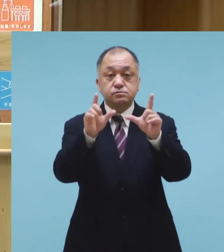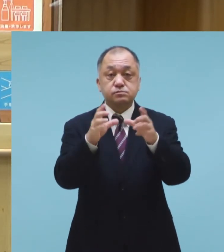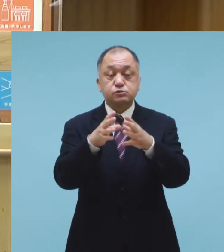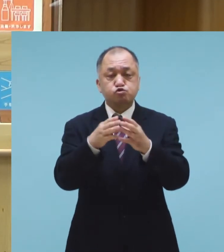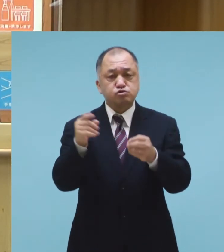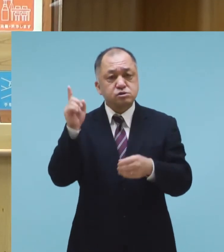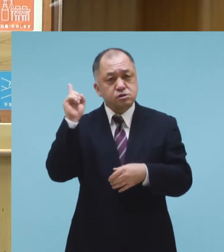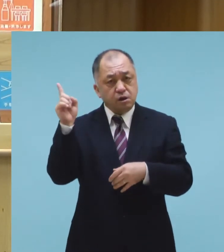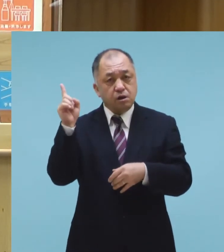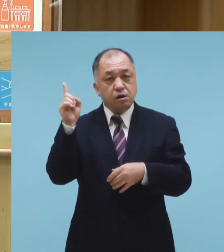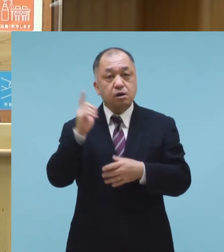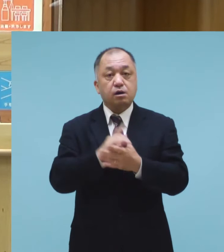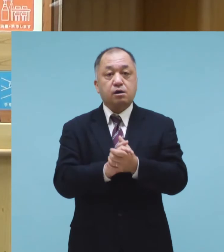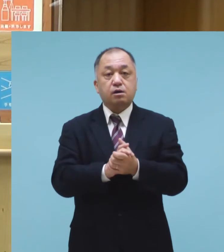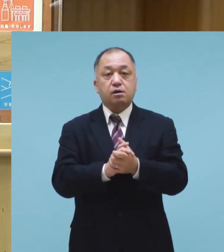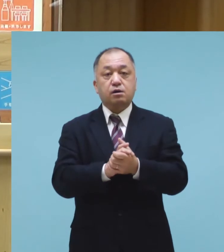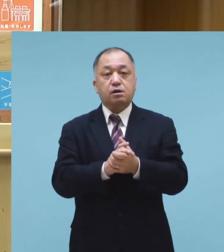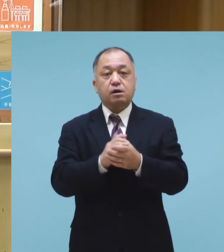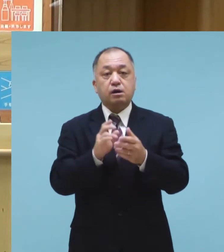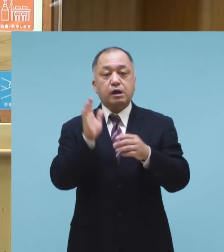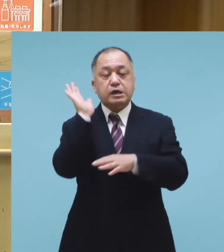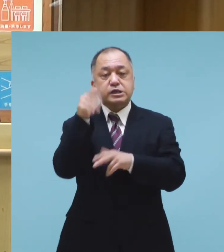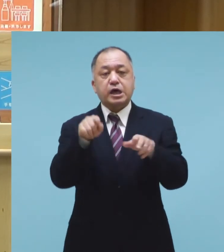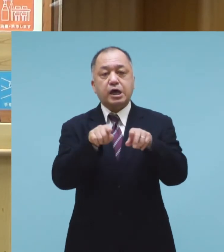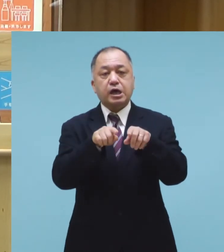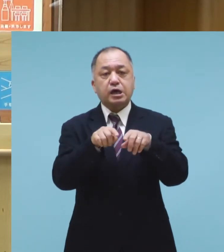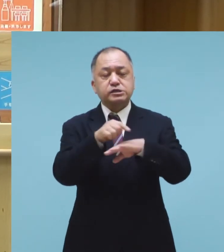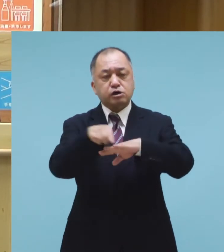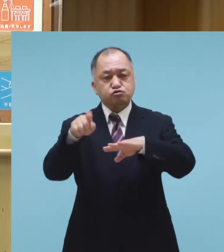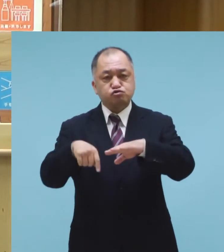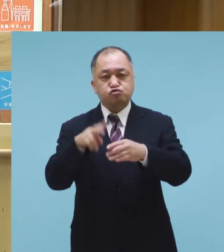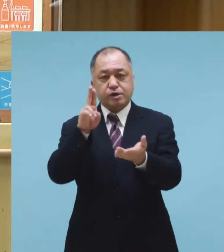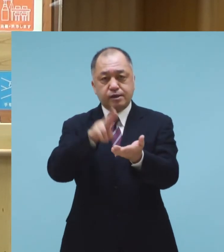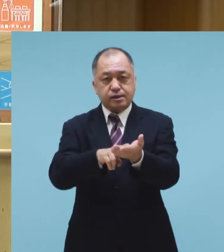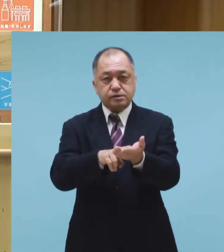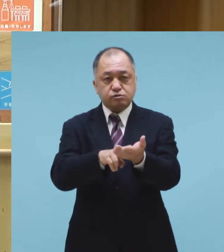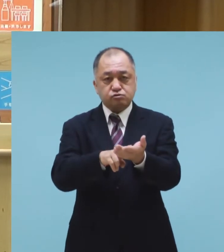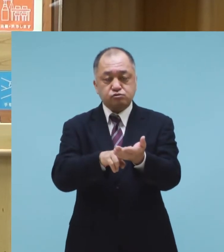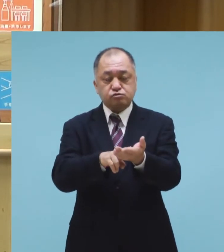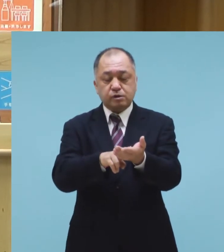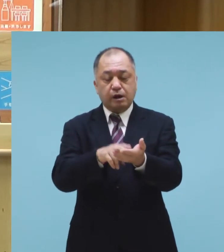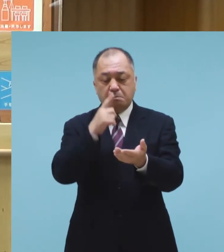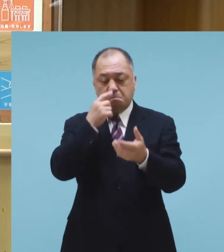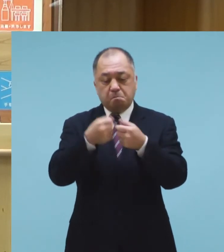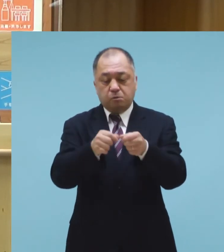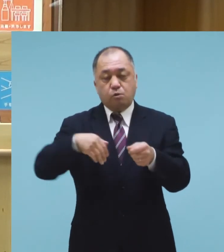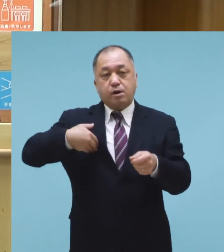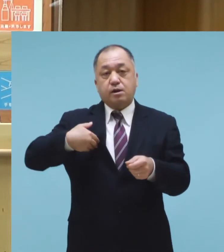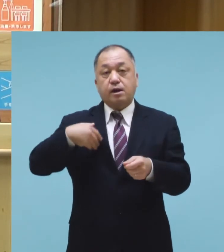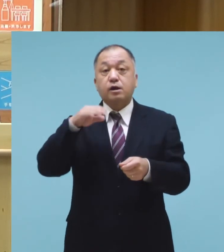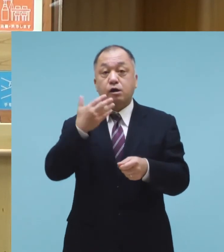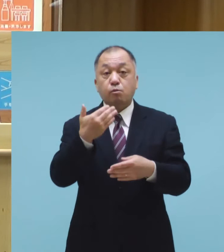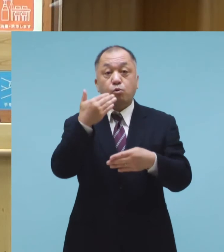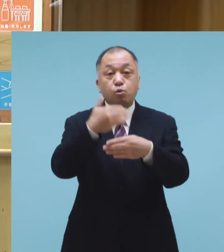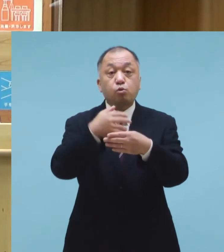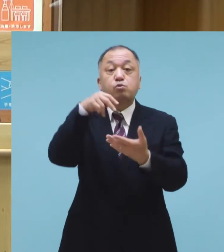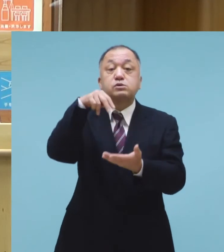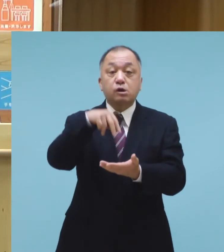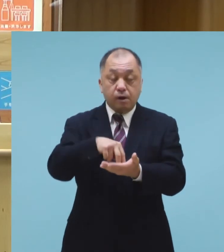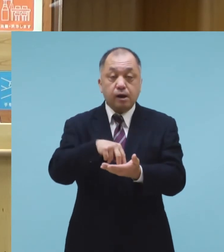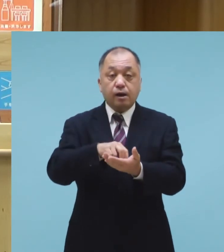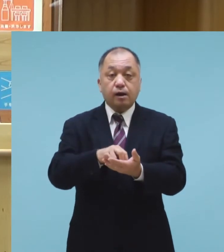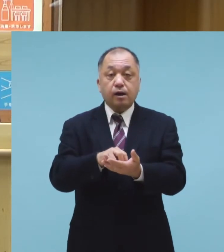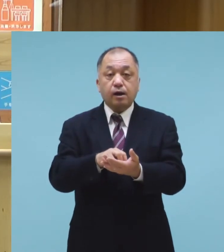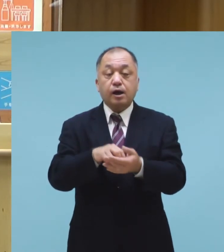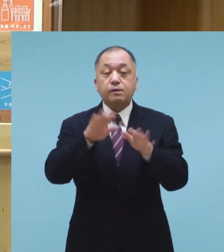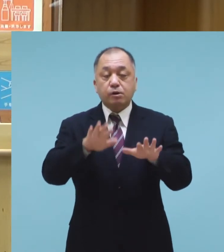う政策決定を判断しているのかというのは詳細私は分かりませんけども、まあ、少なくとも道と市の中で、まあ、今